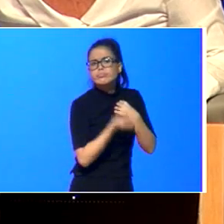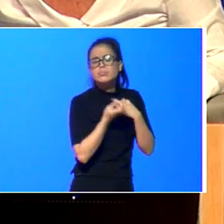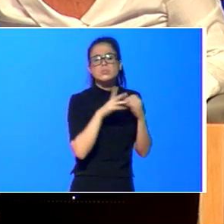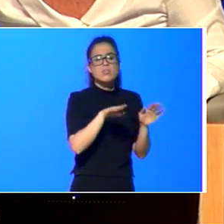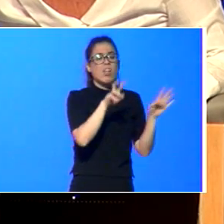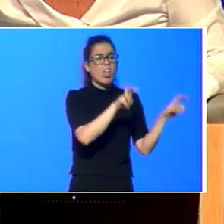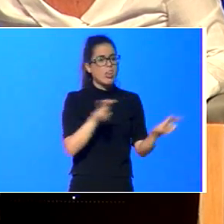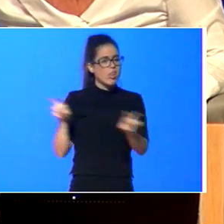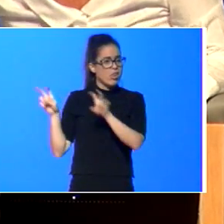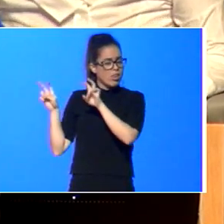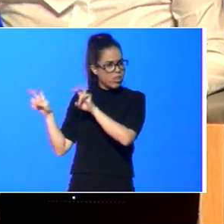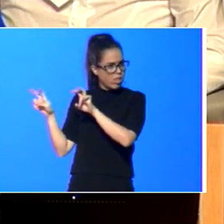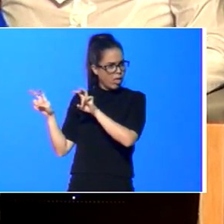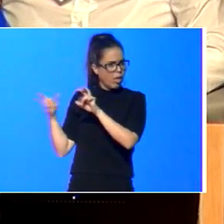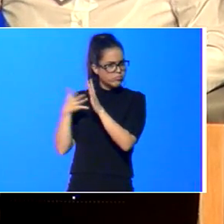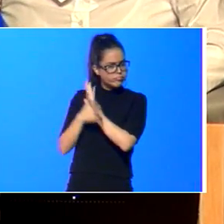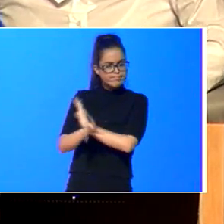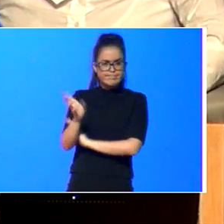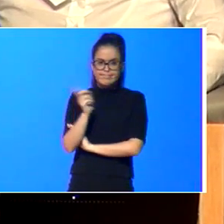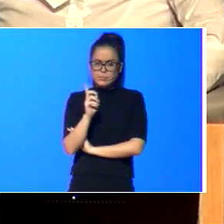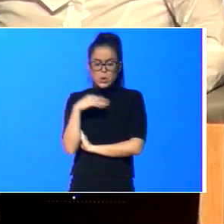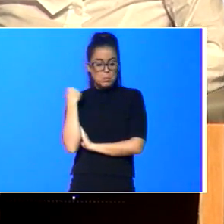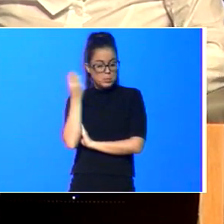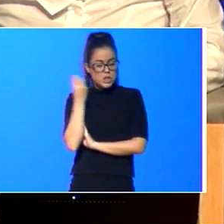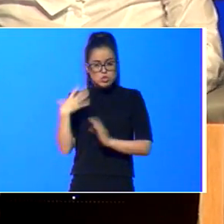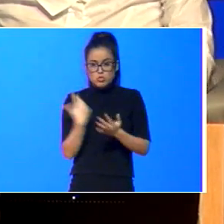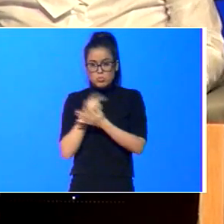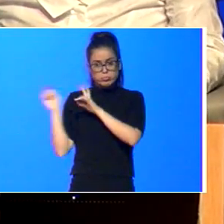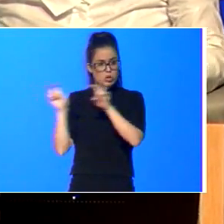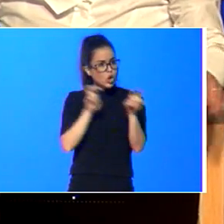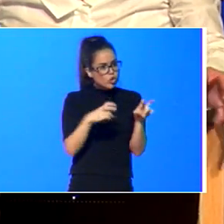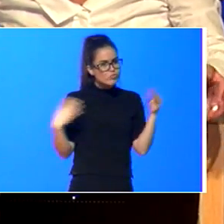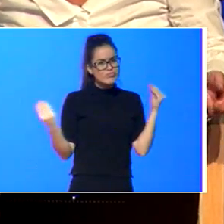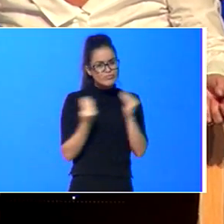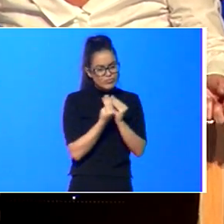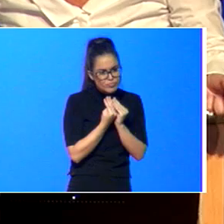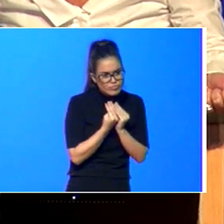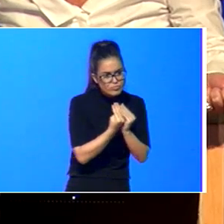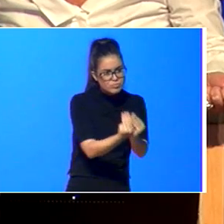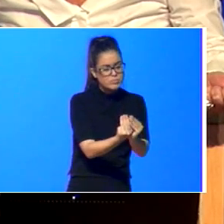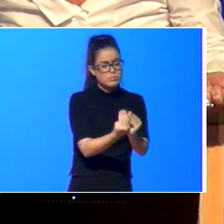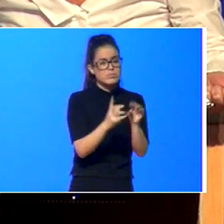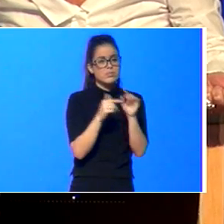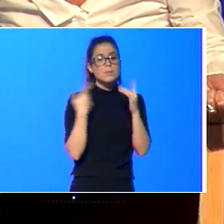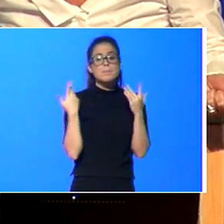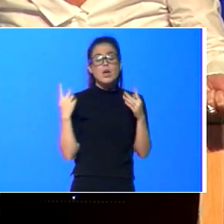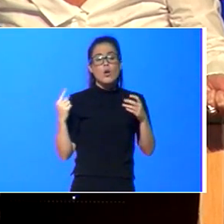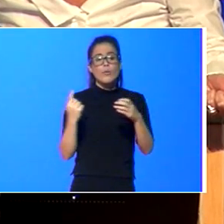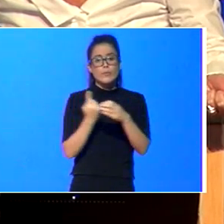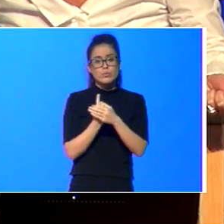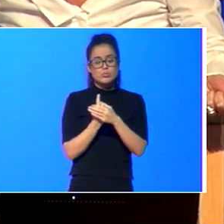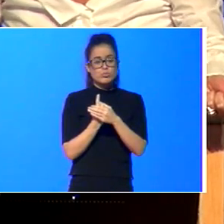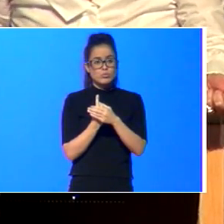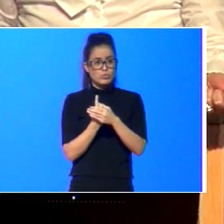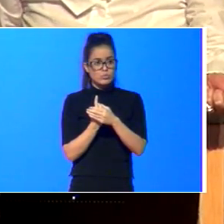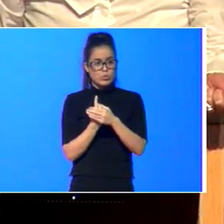batera itxi bihar dira zenik. Ez, zeganera pentsatzen dut, hildo bereti doia zela. Nik uste dut, inklusinoiaren karro horretan